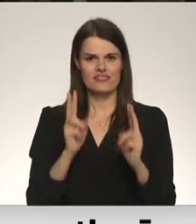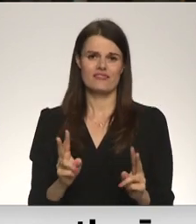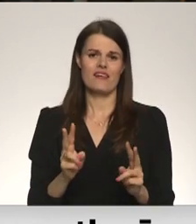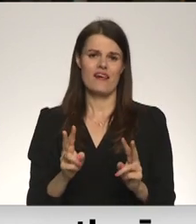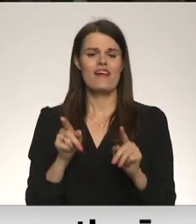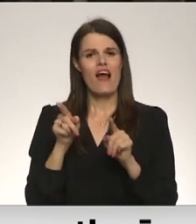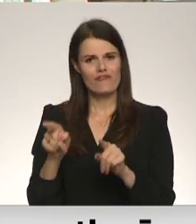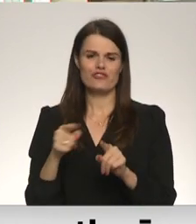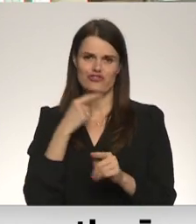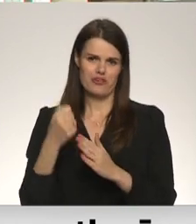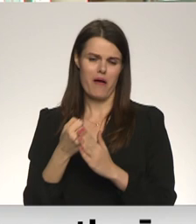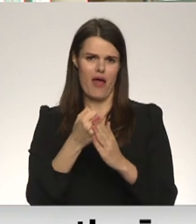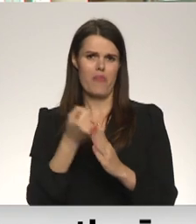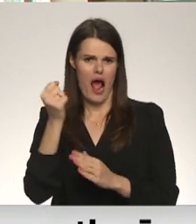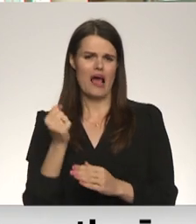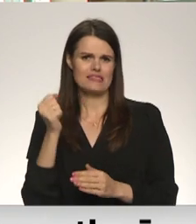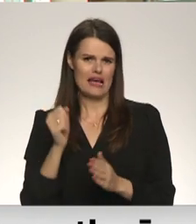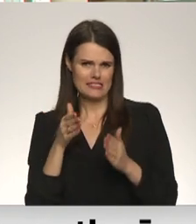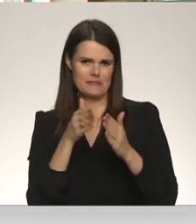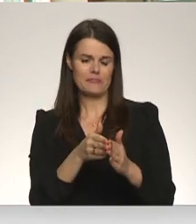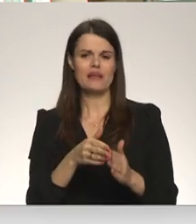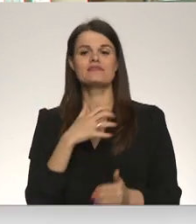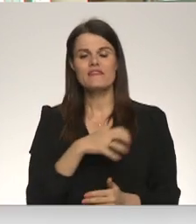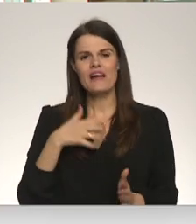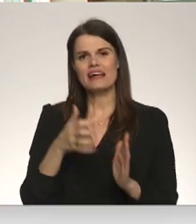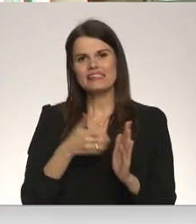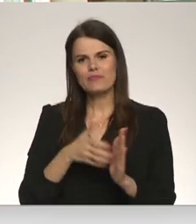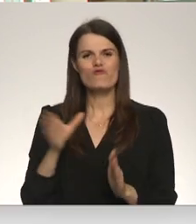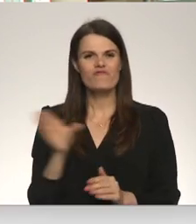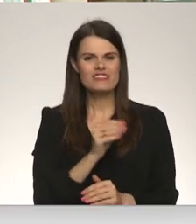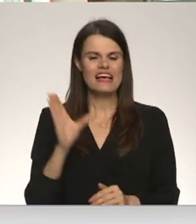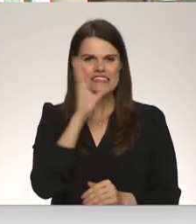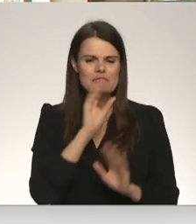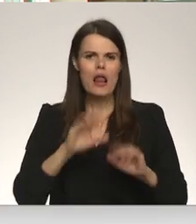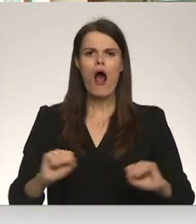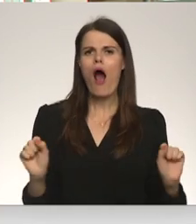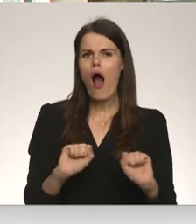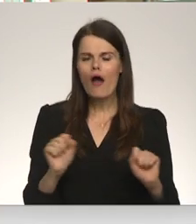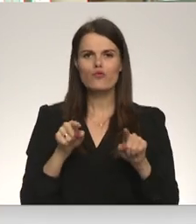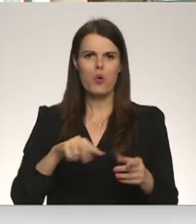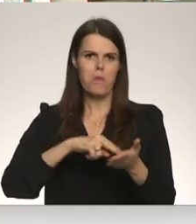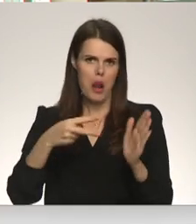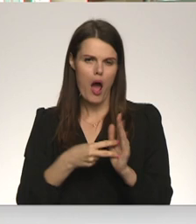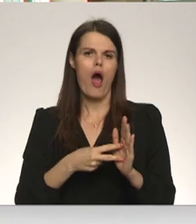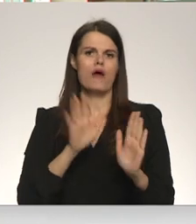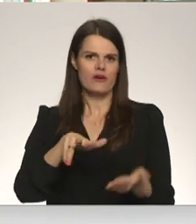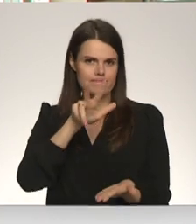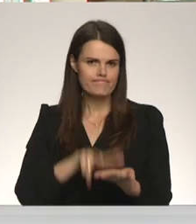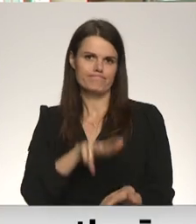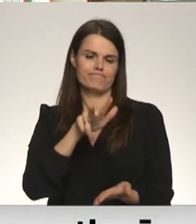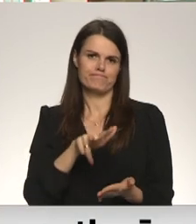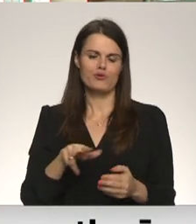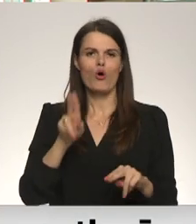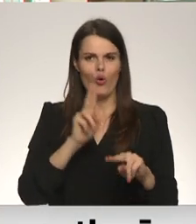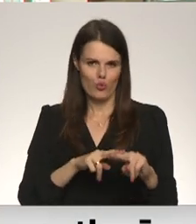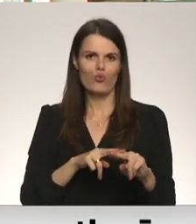šauru lobiju interesēm. Ir jāizmanto šobrīd pilnīgi visas iespējas, lai pēc iespējas ātrākā laikā mēs šo plānu dabūtu pieņemtu un